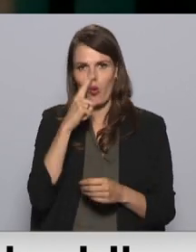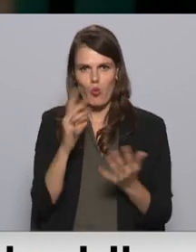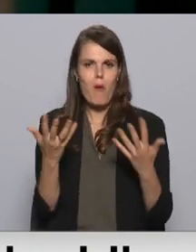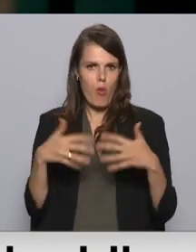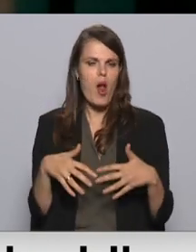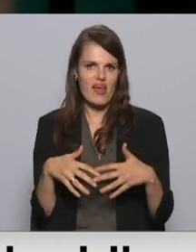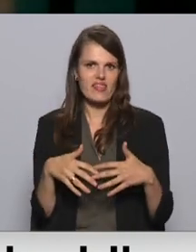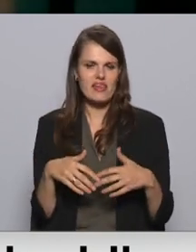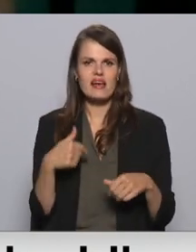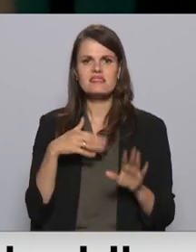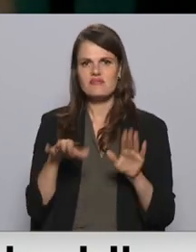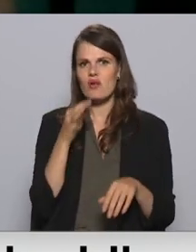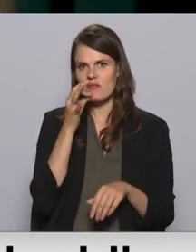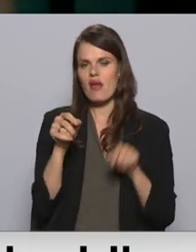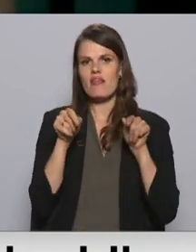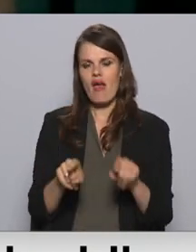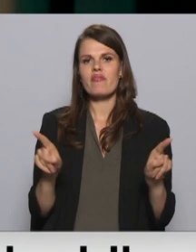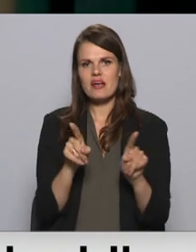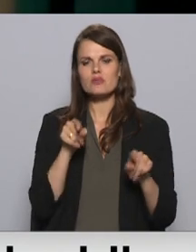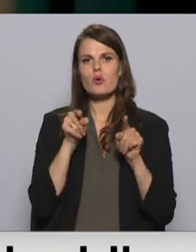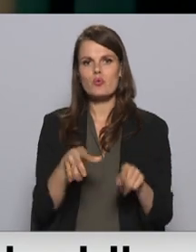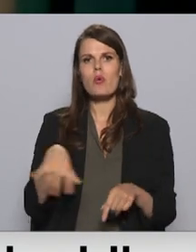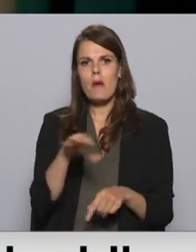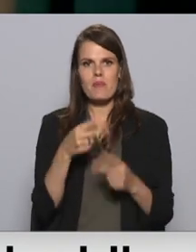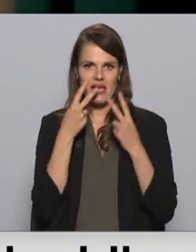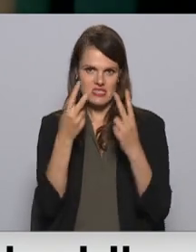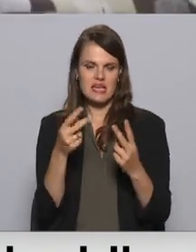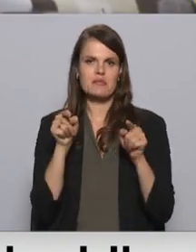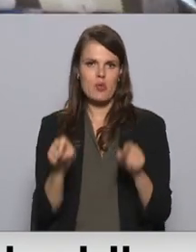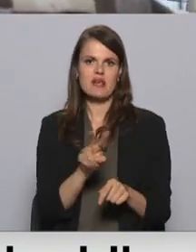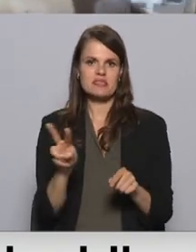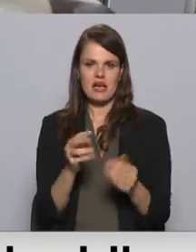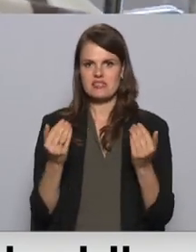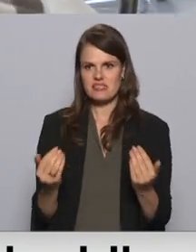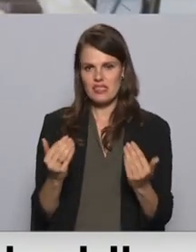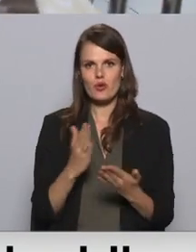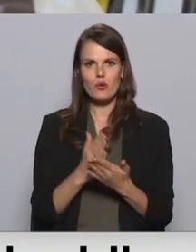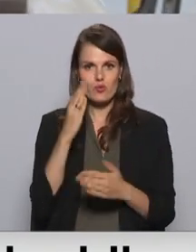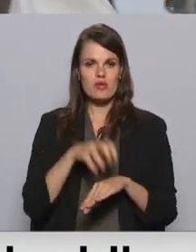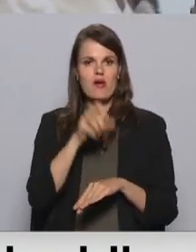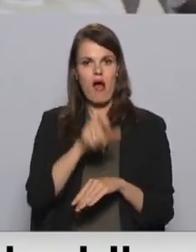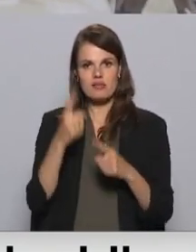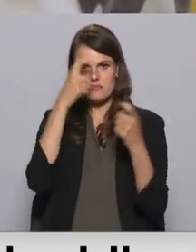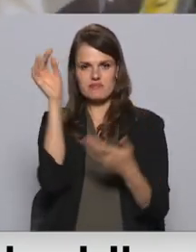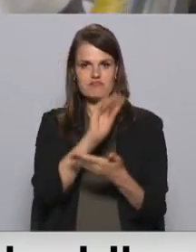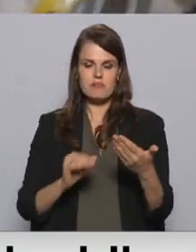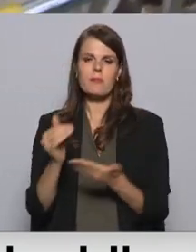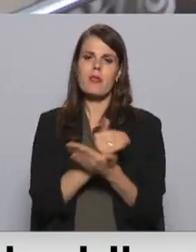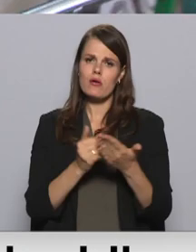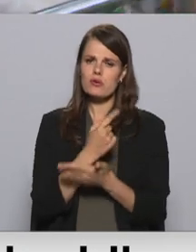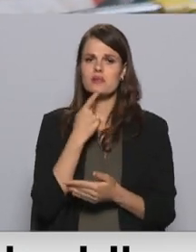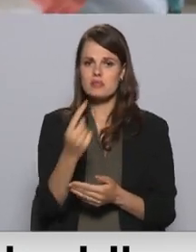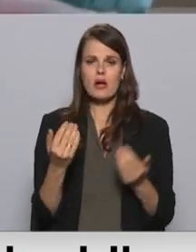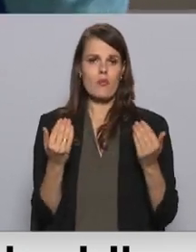varu teikt, ka tā tas ir, jo to mēs redzam ar to, kas šobrīd notiek. Mediķis savā paziņojumā atkārtot uzsver,